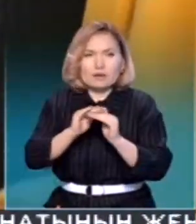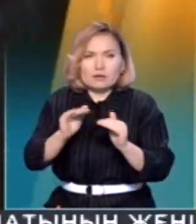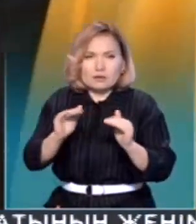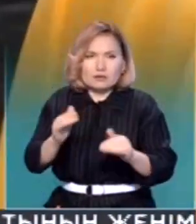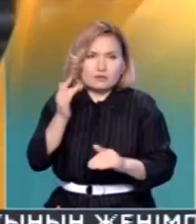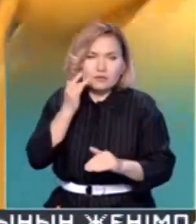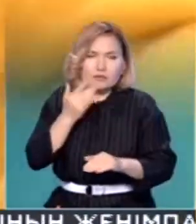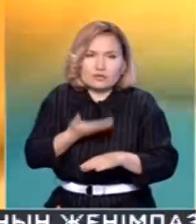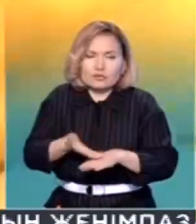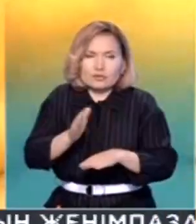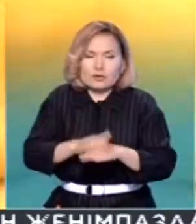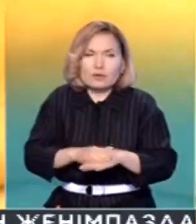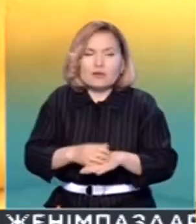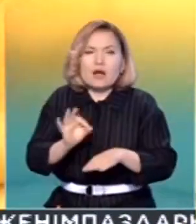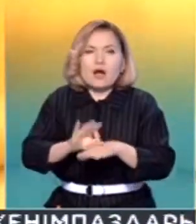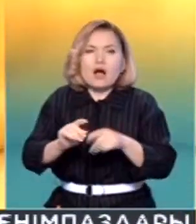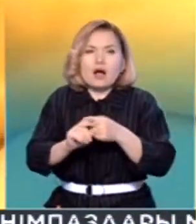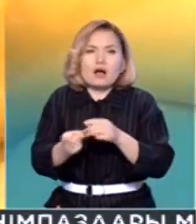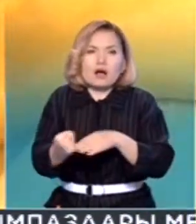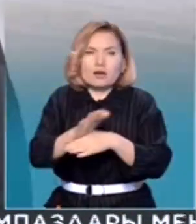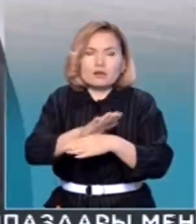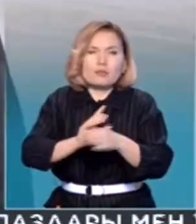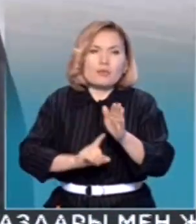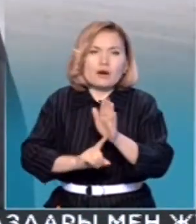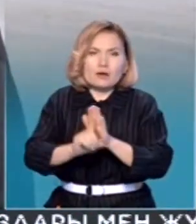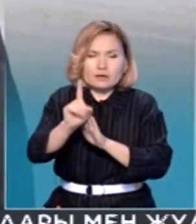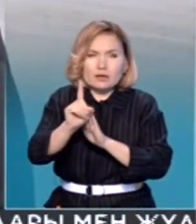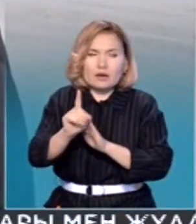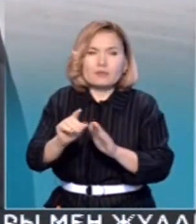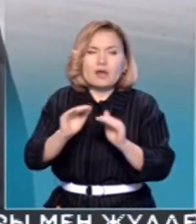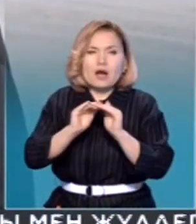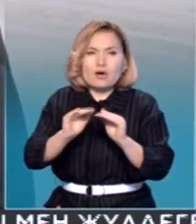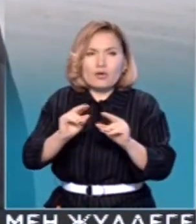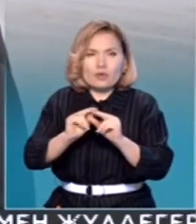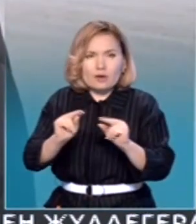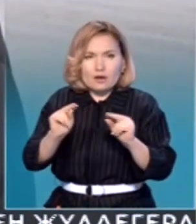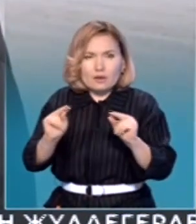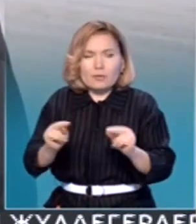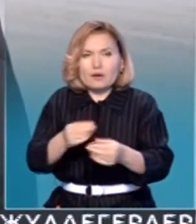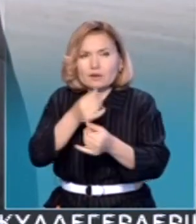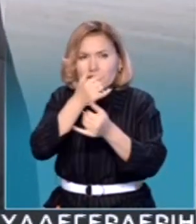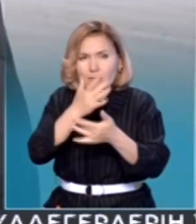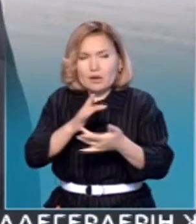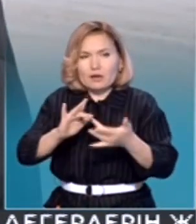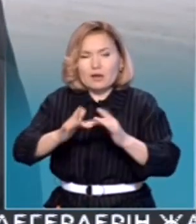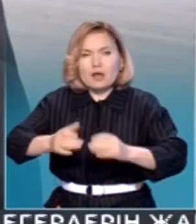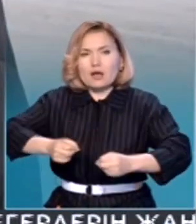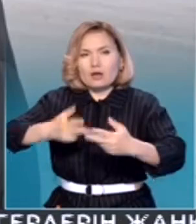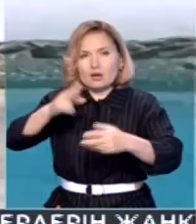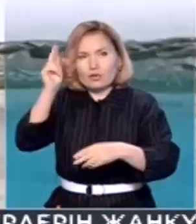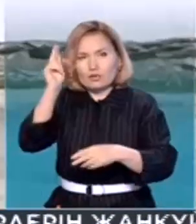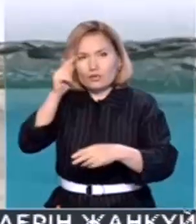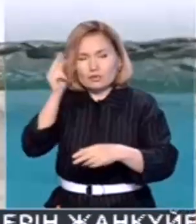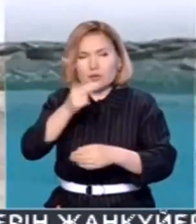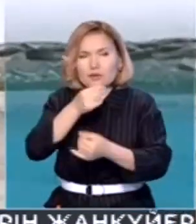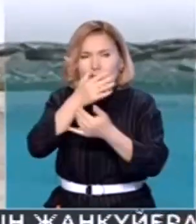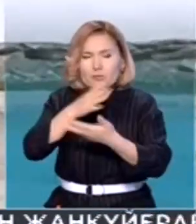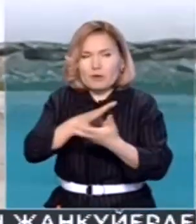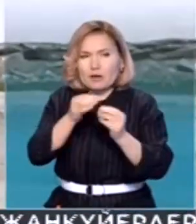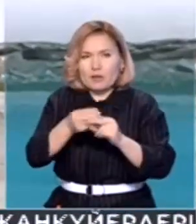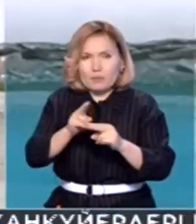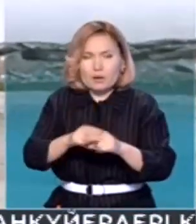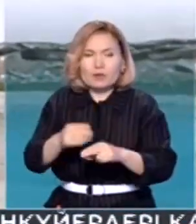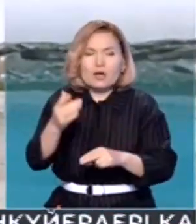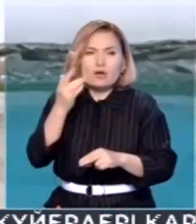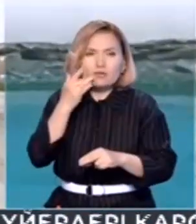тірелді. Карантин басталған кезде мектептен қызметкерлері, 10 қызметкер осы ауылға почтальон болып шығып,